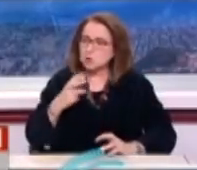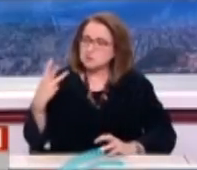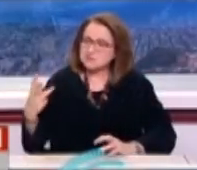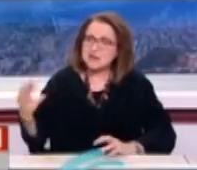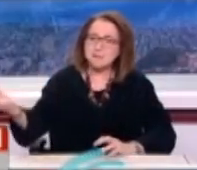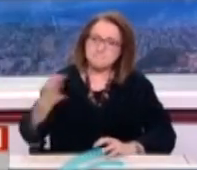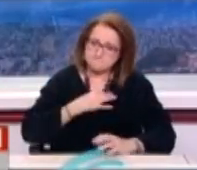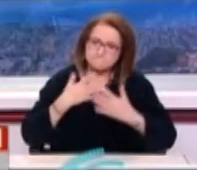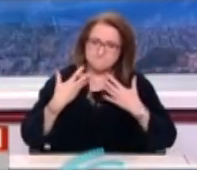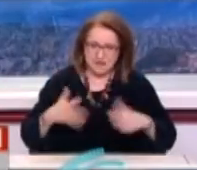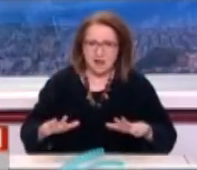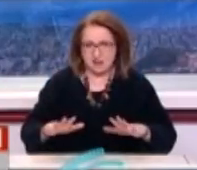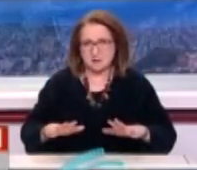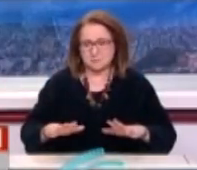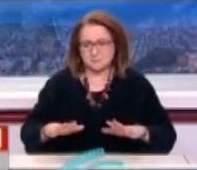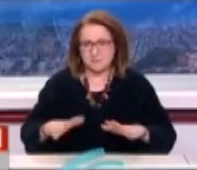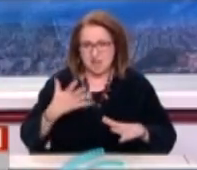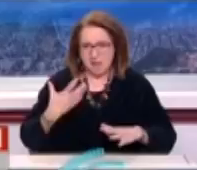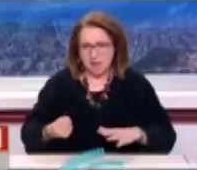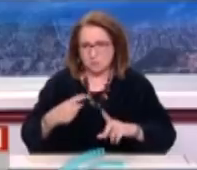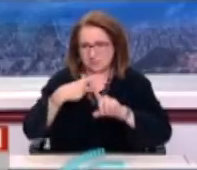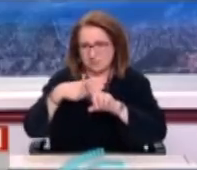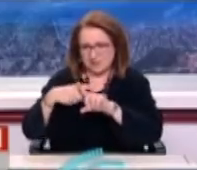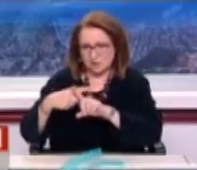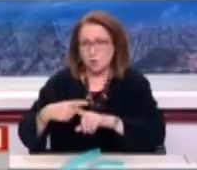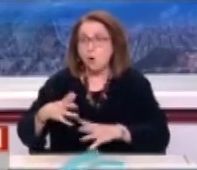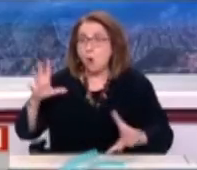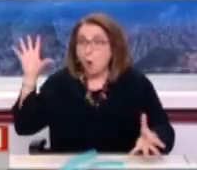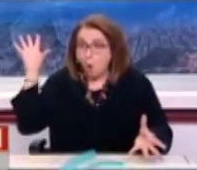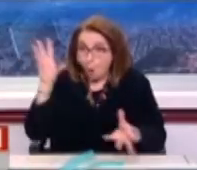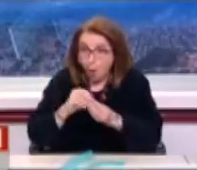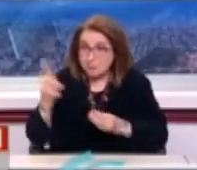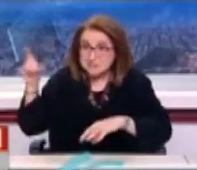Άρα 31 σύνολο. Συνολικά λοιπόν, 31 συνολικά είναι 31 σύνολο.